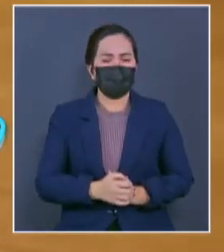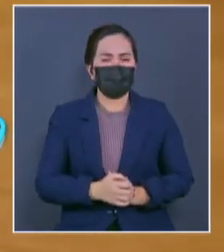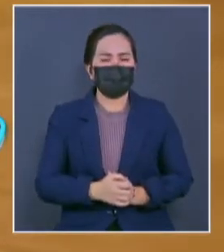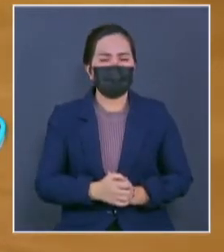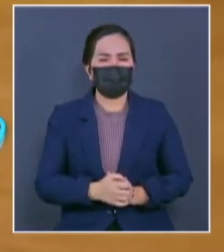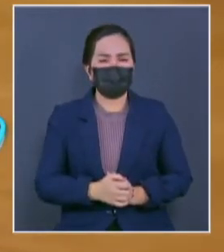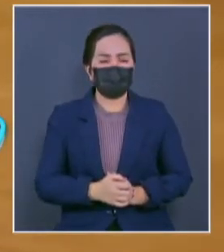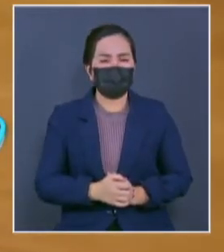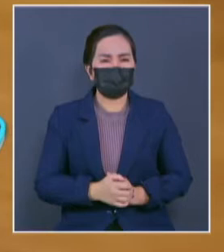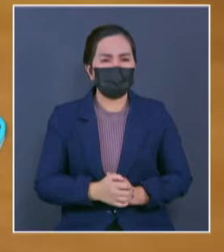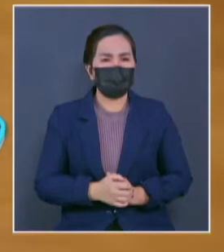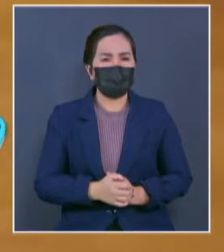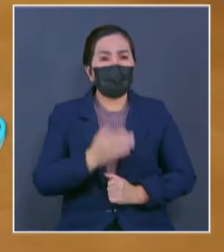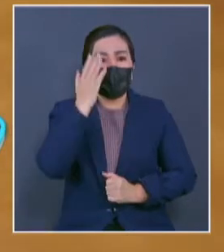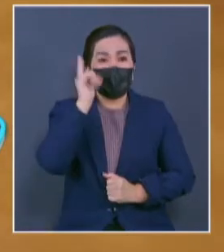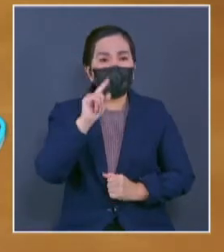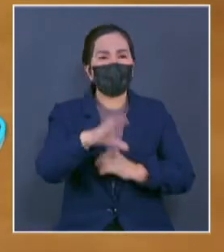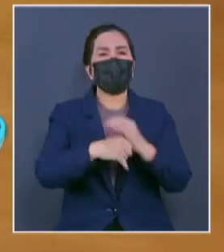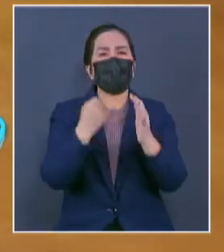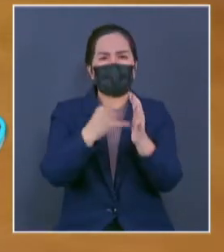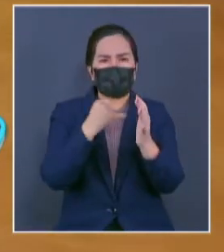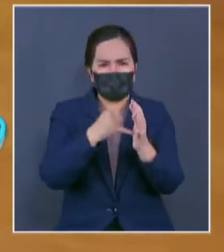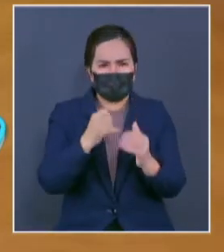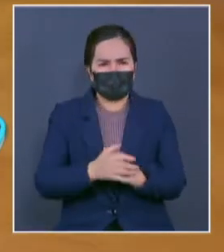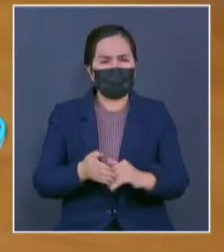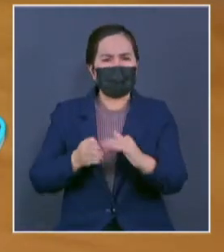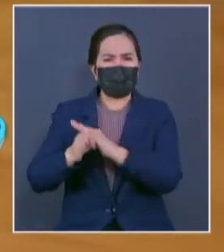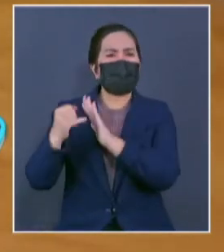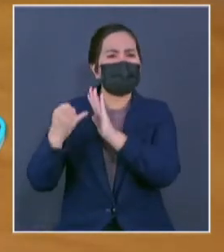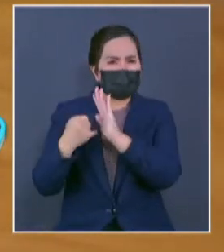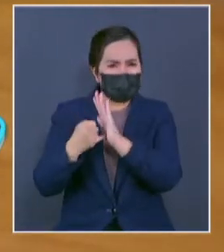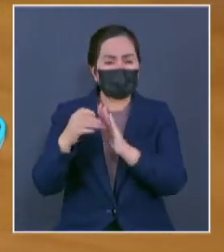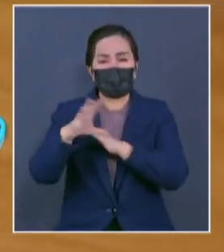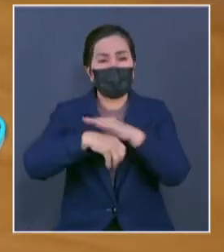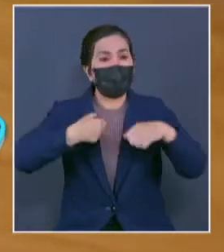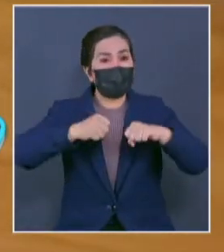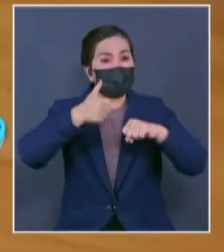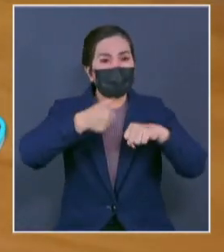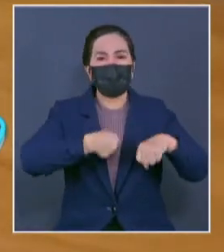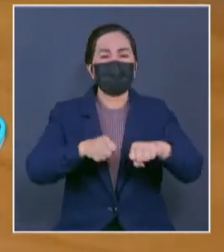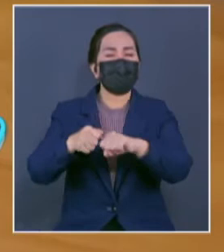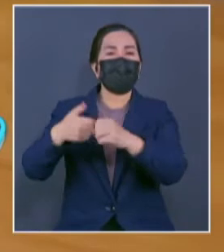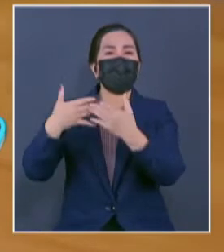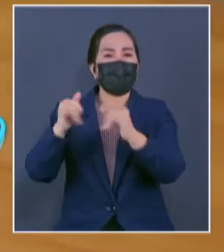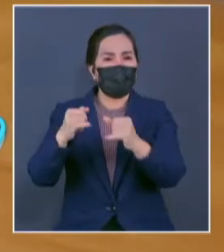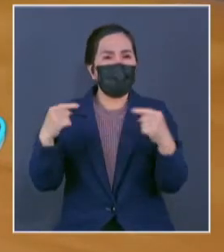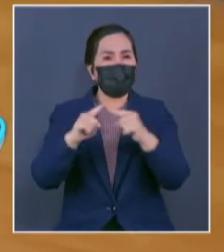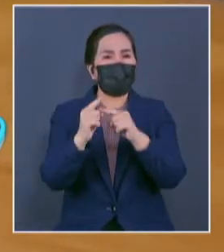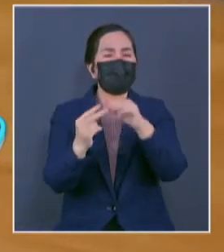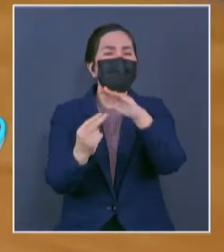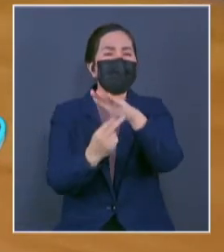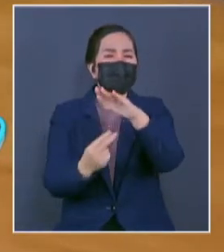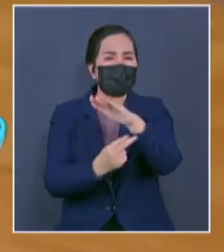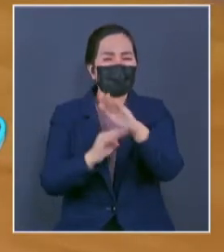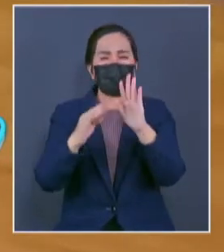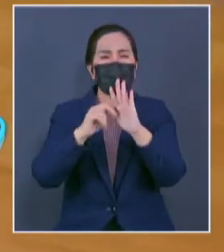ที่เสียบกุญแจทิ้งไว้เพราะว่าง่ายต่อการก่อเหตุและการหลบหนีพอขโมยได้แล้วก็จะขี่ไปจอดทิ้งไว้บริเวณคอสะพานคลองบาง